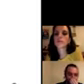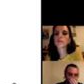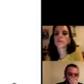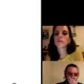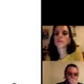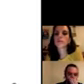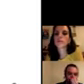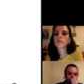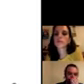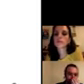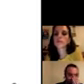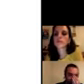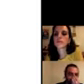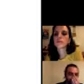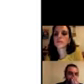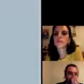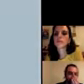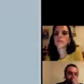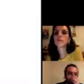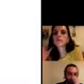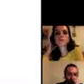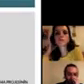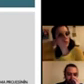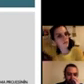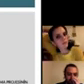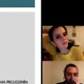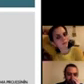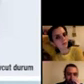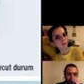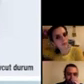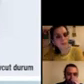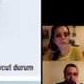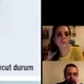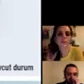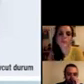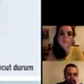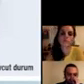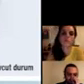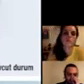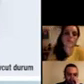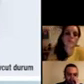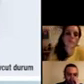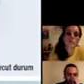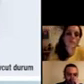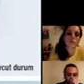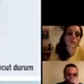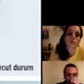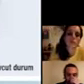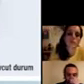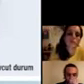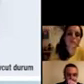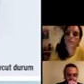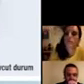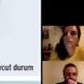Bunu vurgulamak istiyorum. Hızlıca o zaman ilerleyeyim. Bu aslında işte sahada